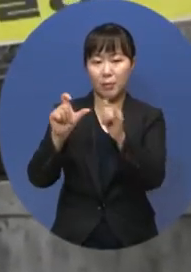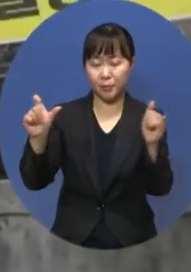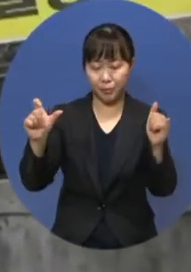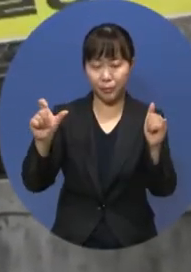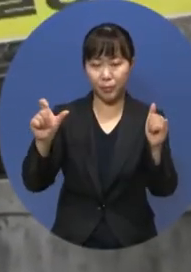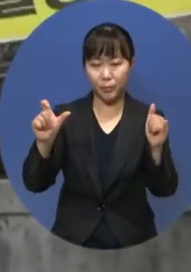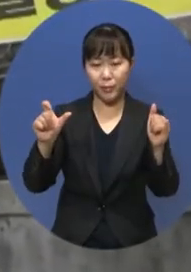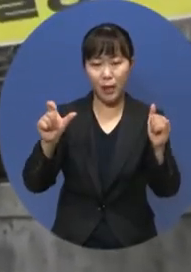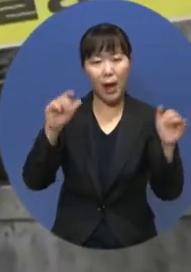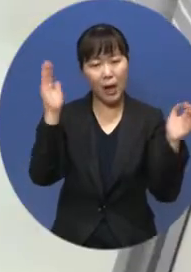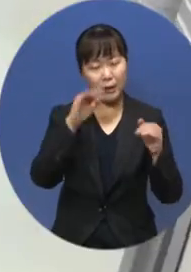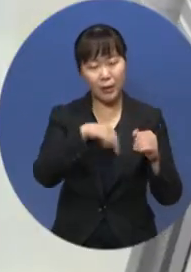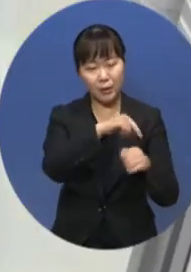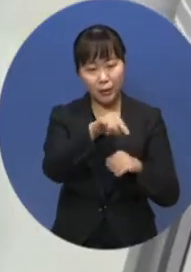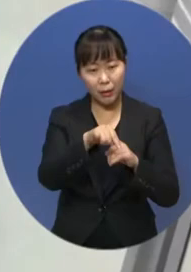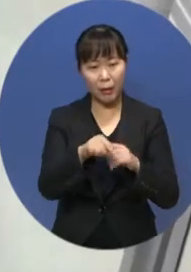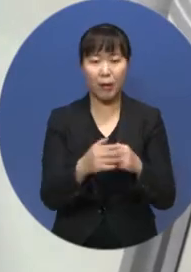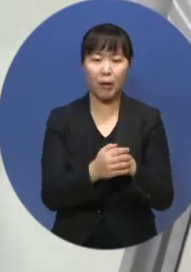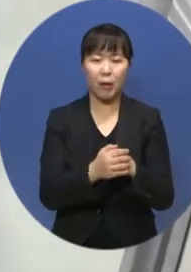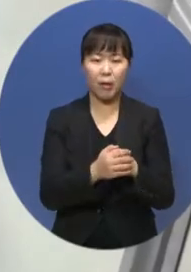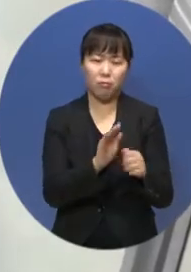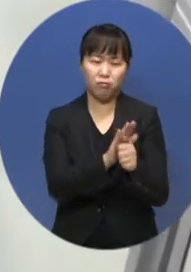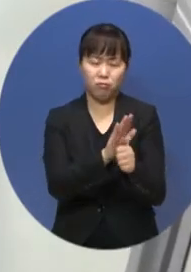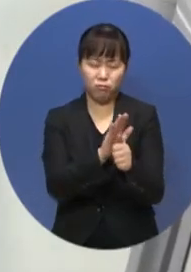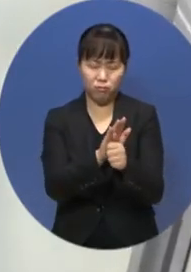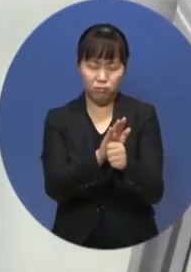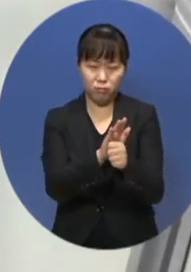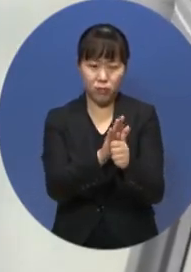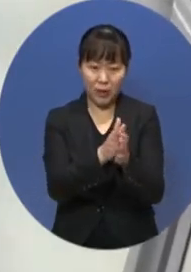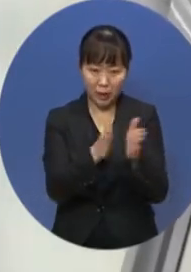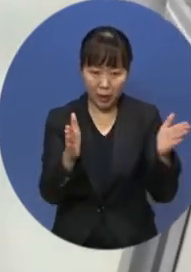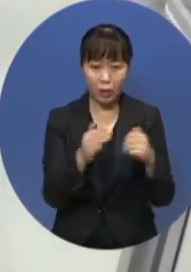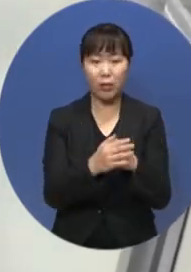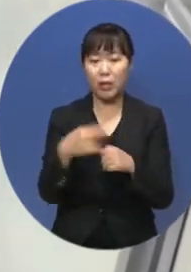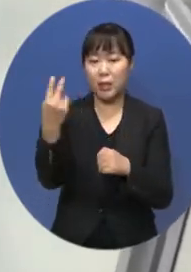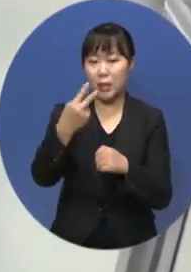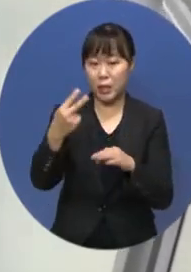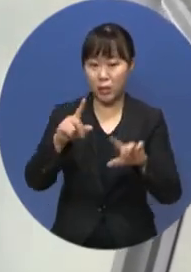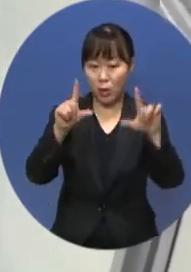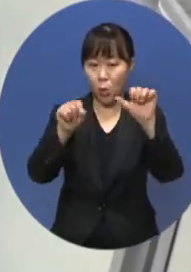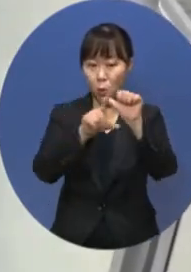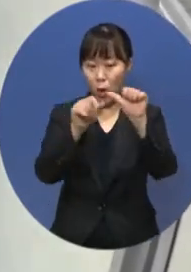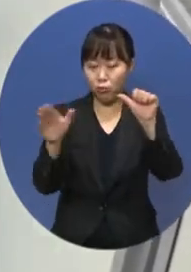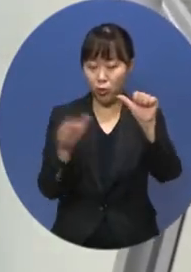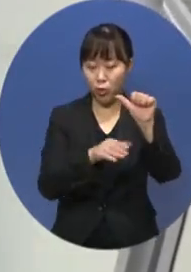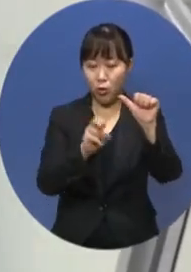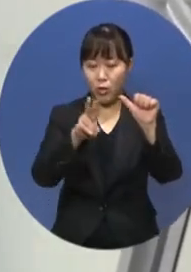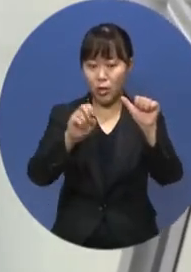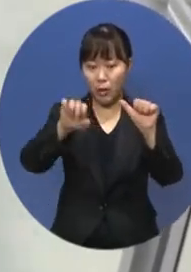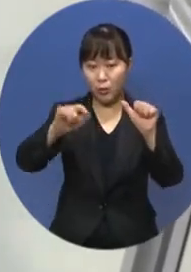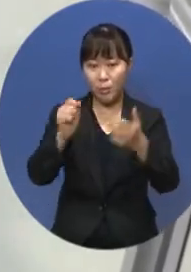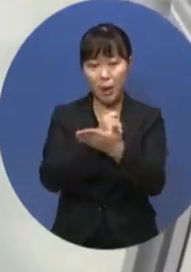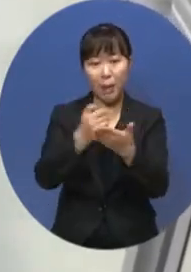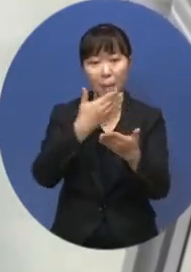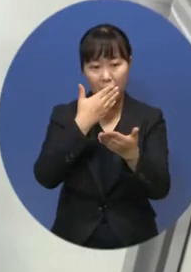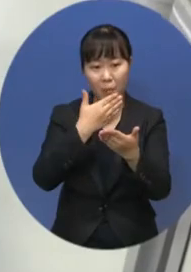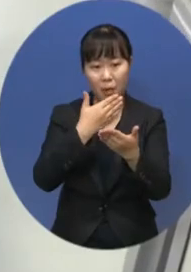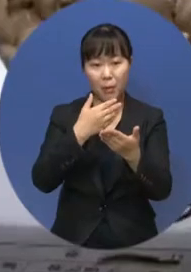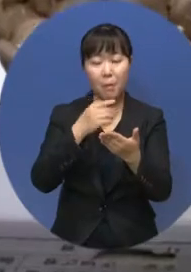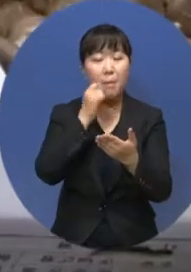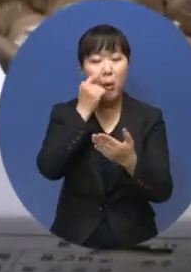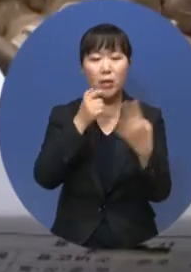15명의 소년소녀 가장에게 후원을 시작. 2000년 5월부터 양푼 비빔밥을 매월